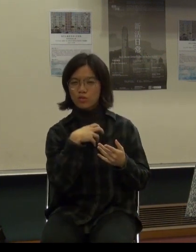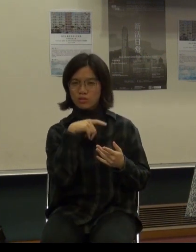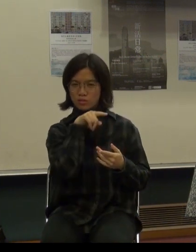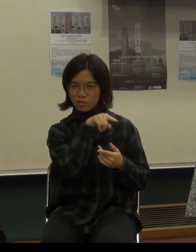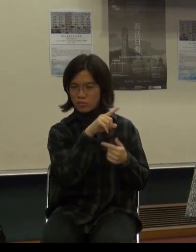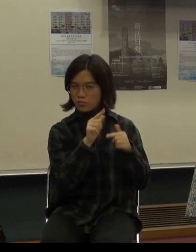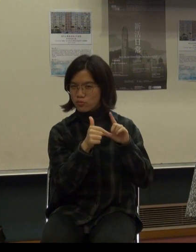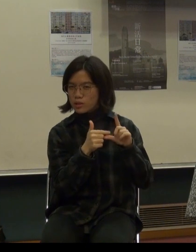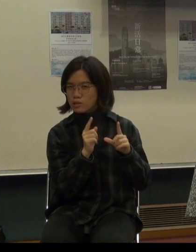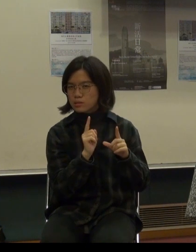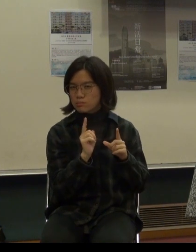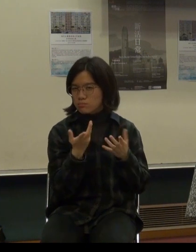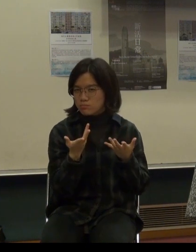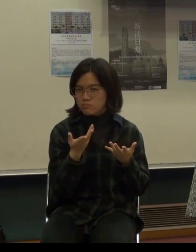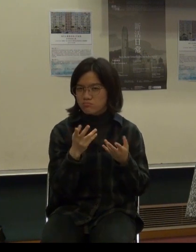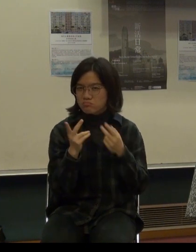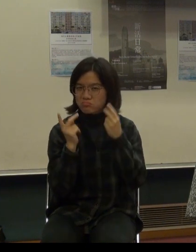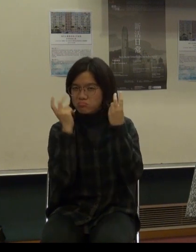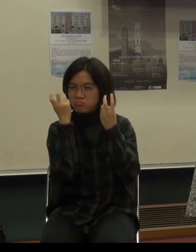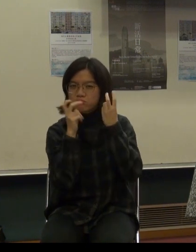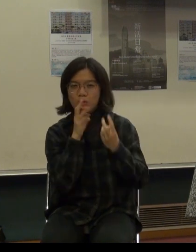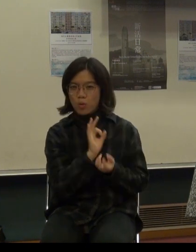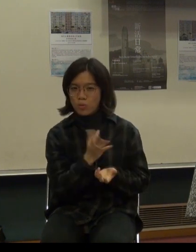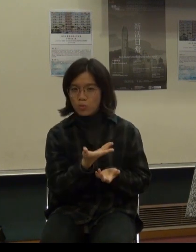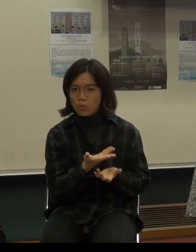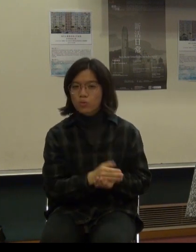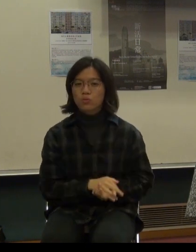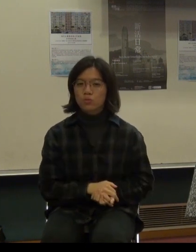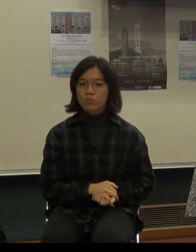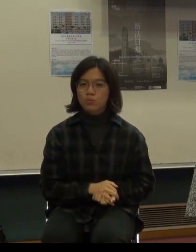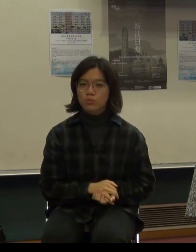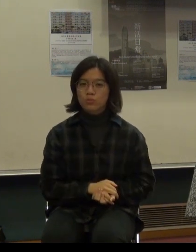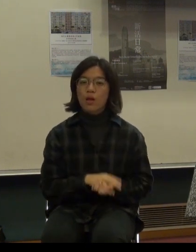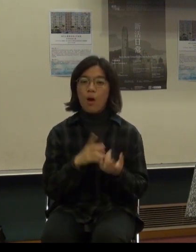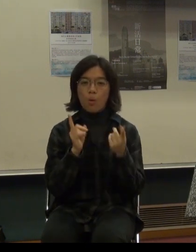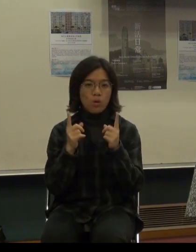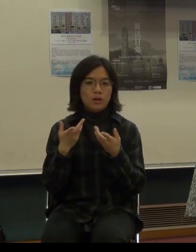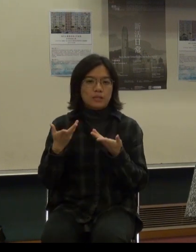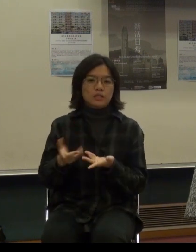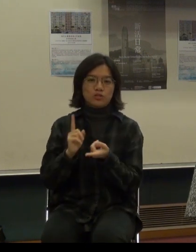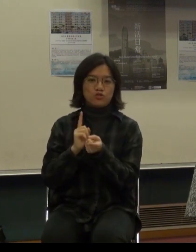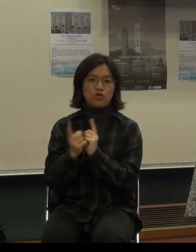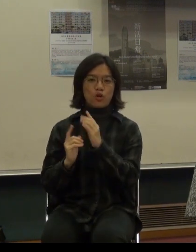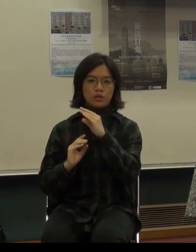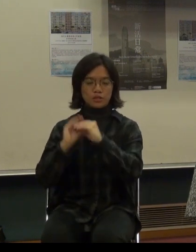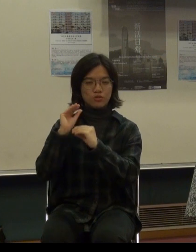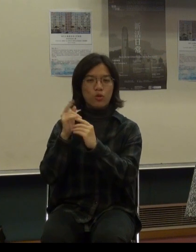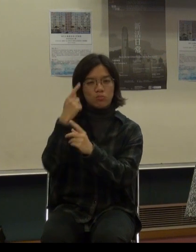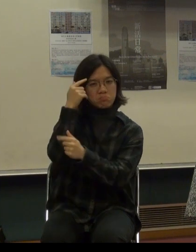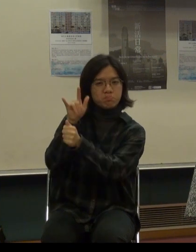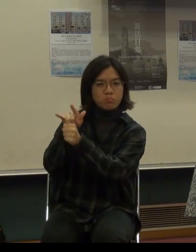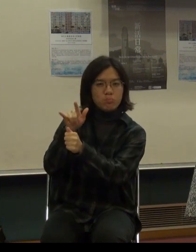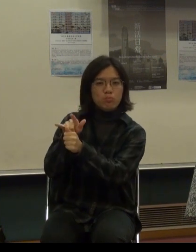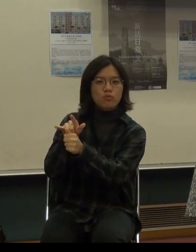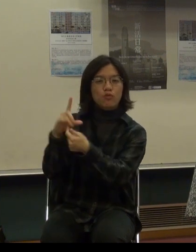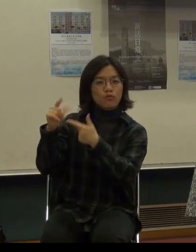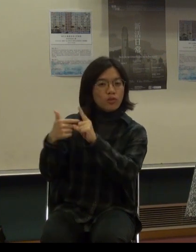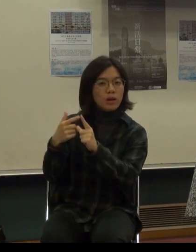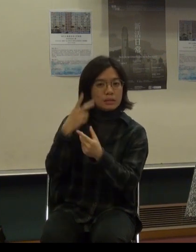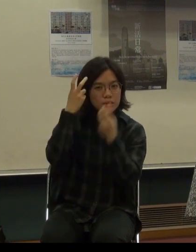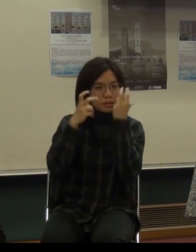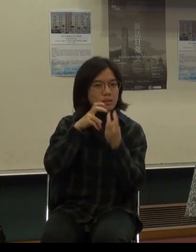向有冇啲乜嘢嘅睇法咧？或者如果依啲現代建築嘅保育，你有啲咩嘅建議咧？唔該